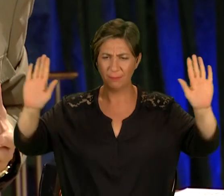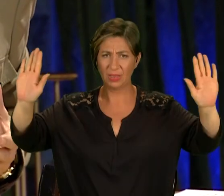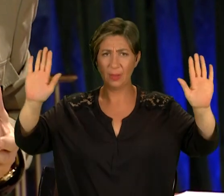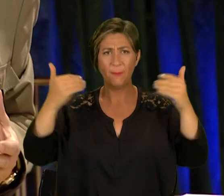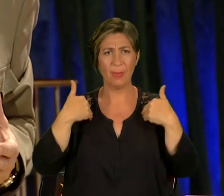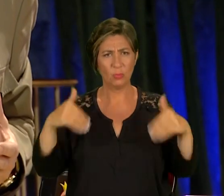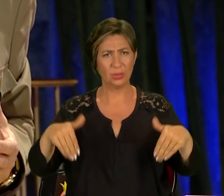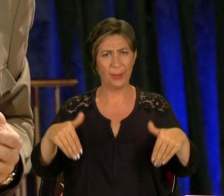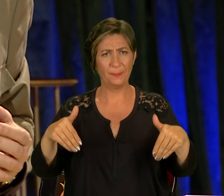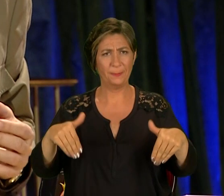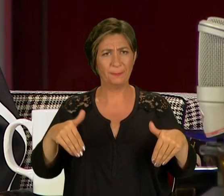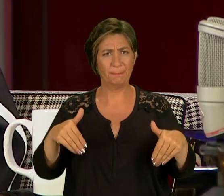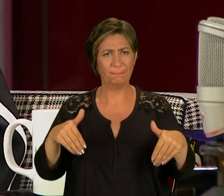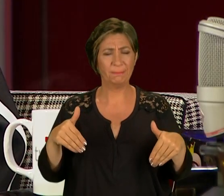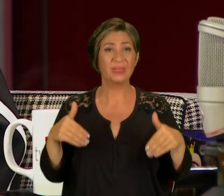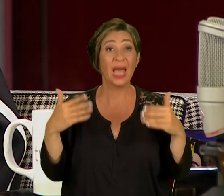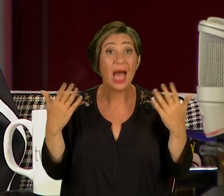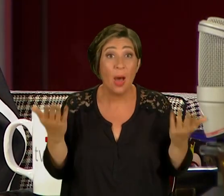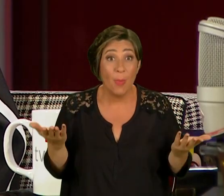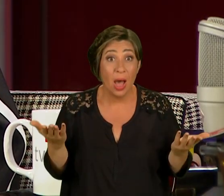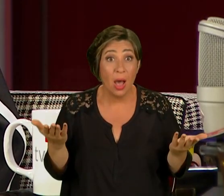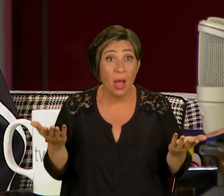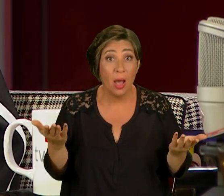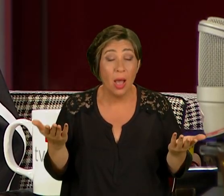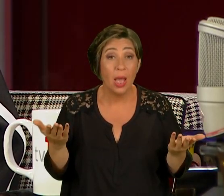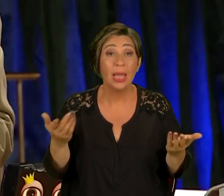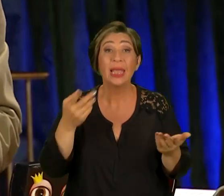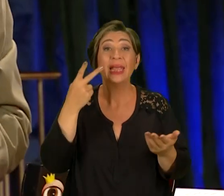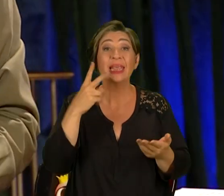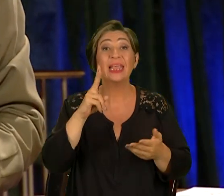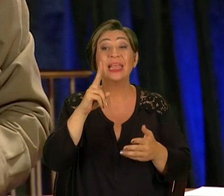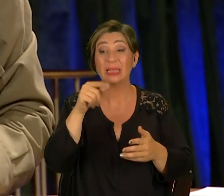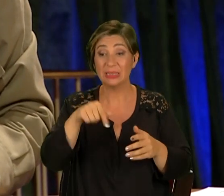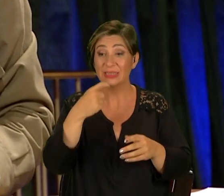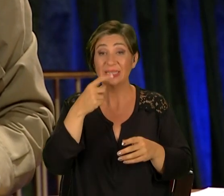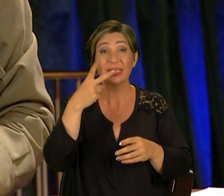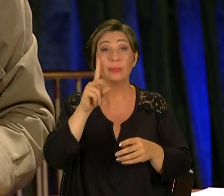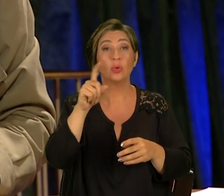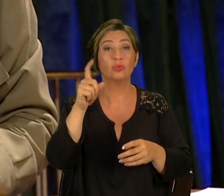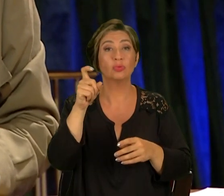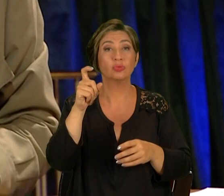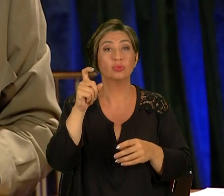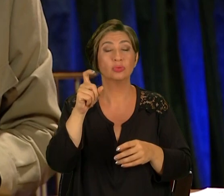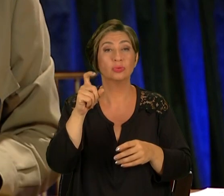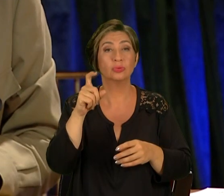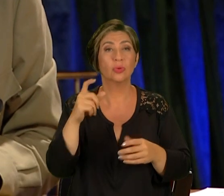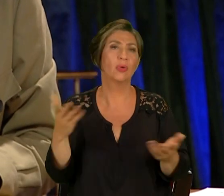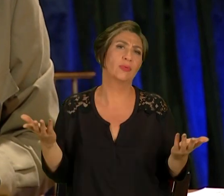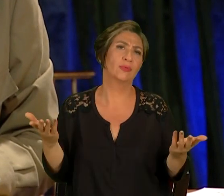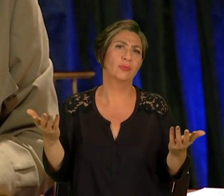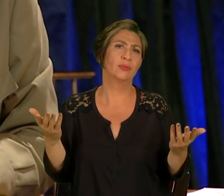ben buradayım. Fakat yıl 2019. Evet.